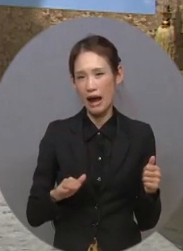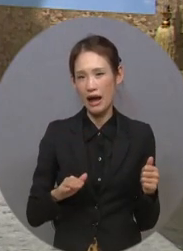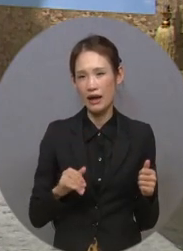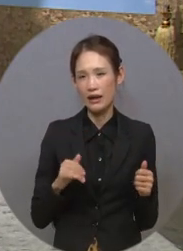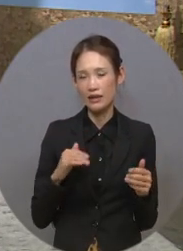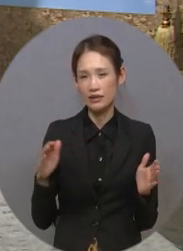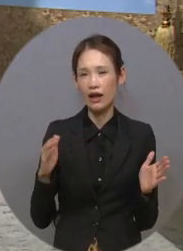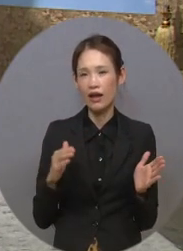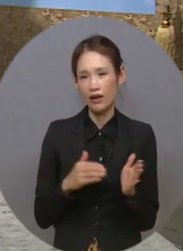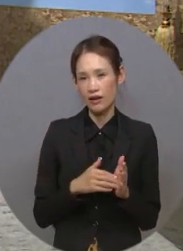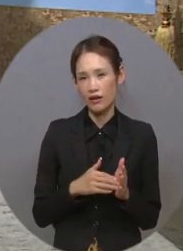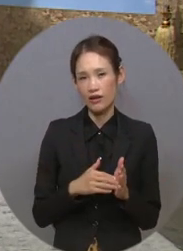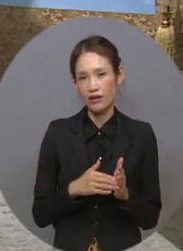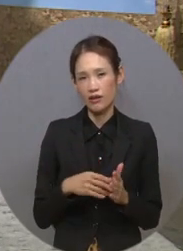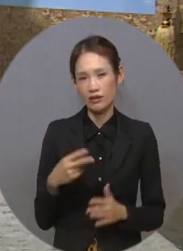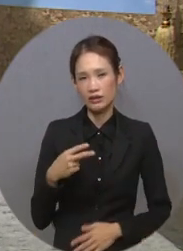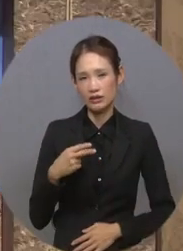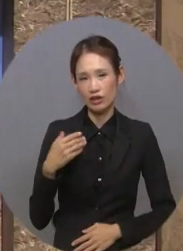내려갔었거든요. 네,